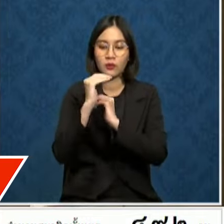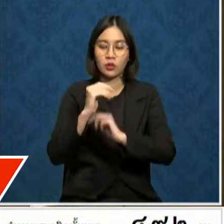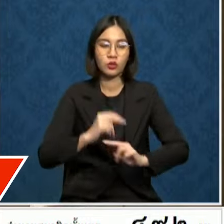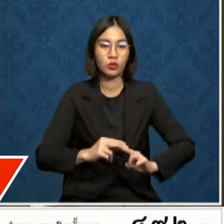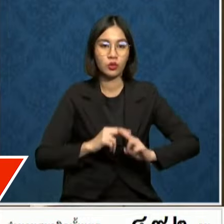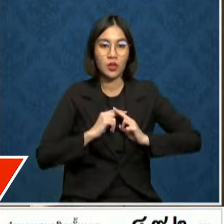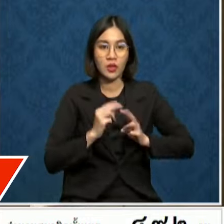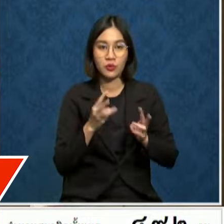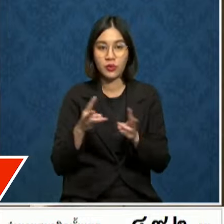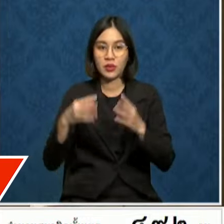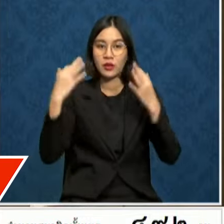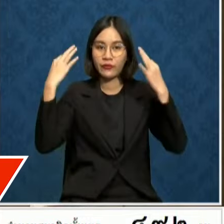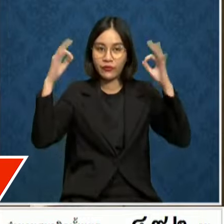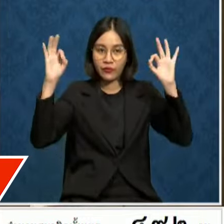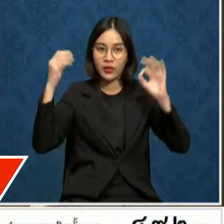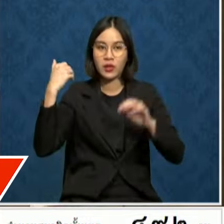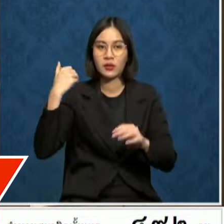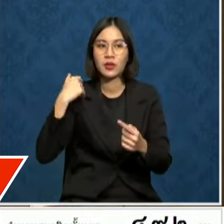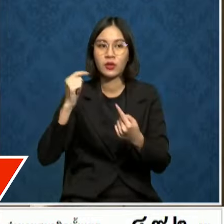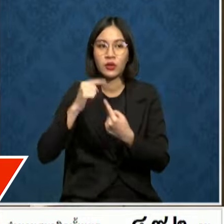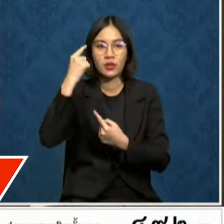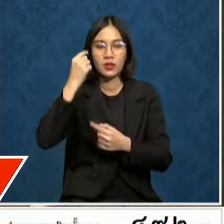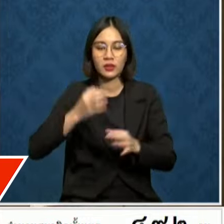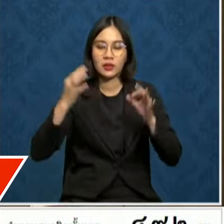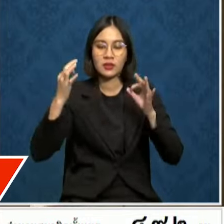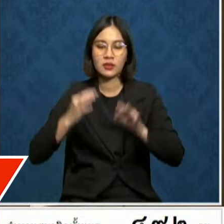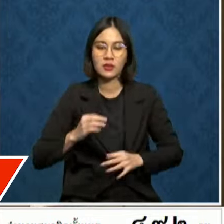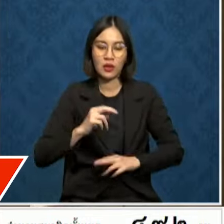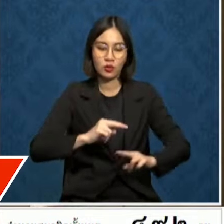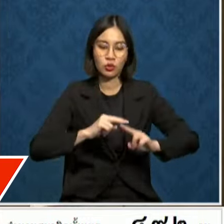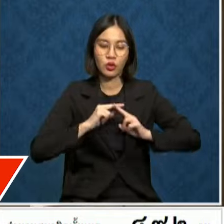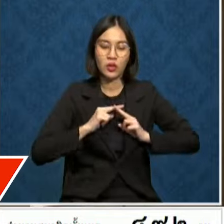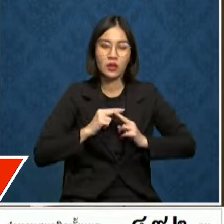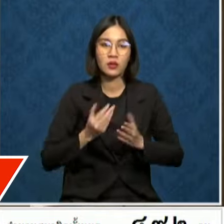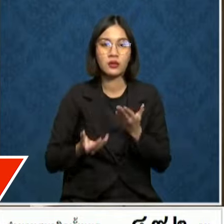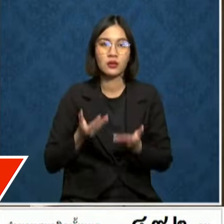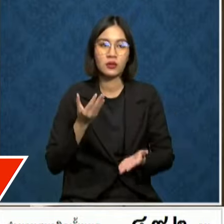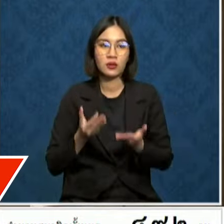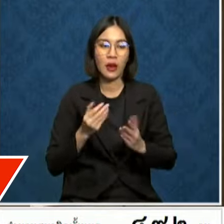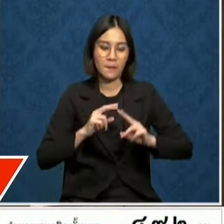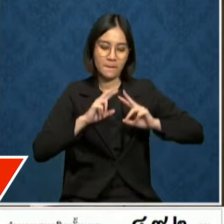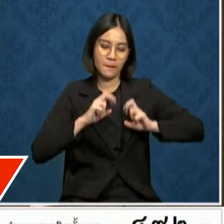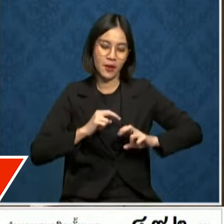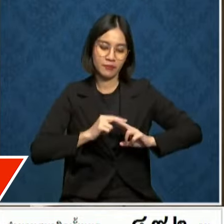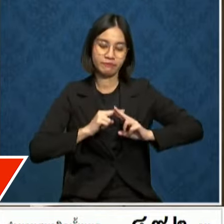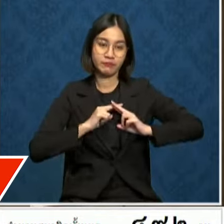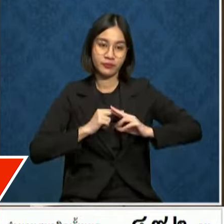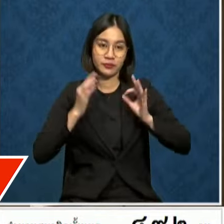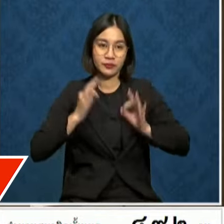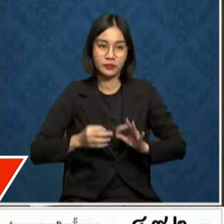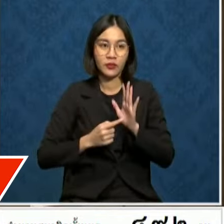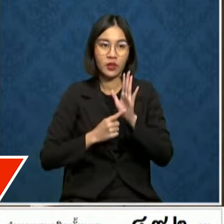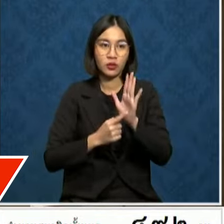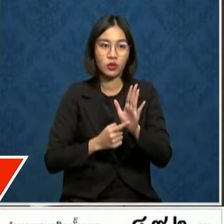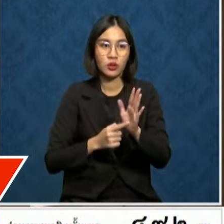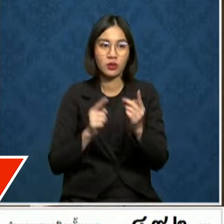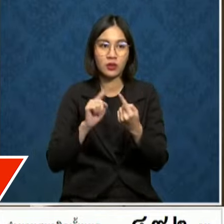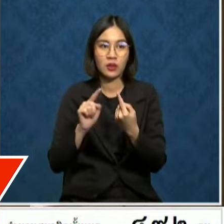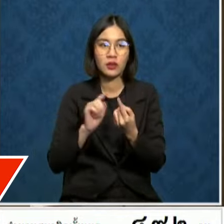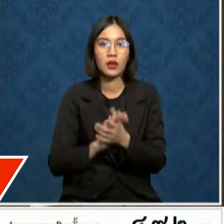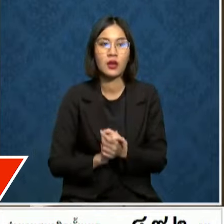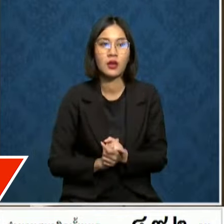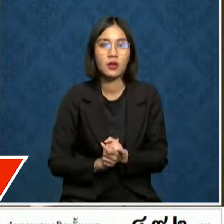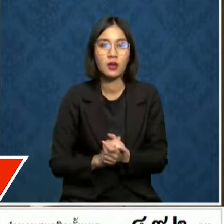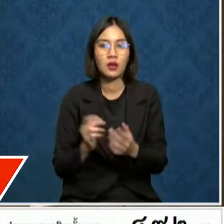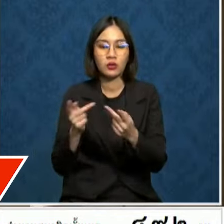เองโดยมีอิสรภาพในการตัดสินใจของตนเองภายในหรือที่เขาเรียกว่า Self autonomyตัวอย่างเช่นอน is